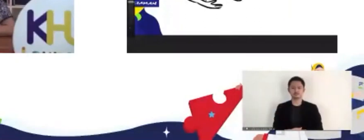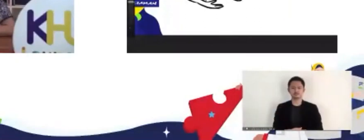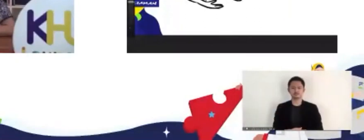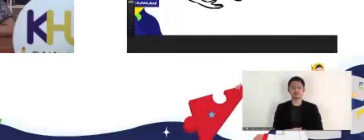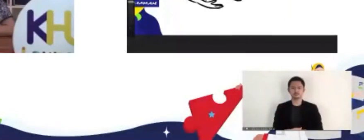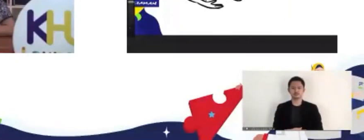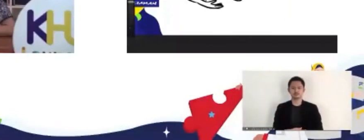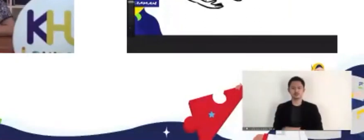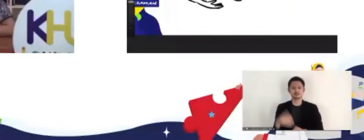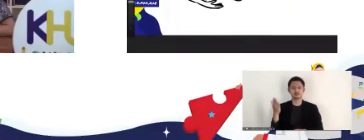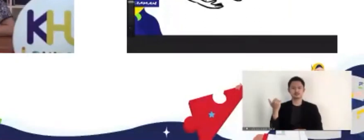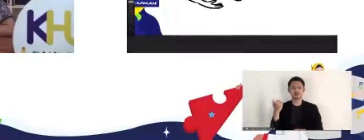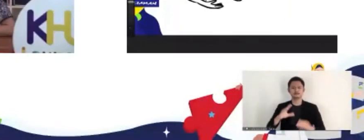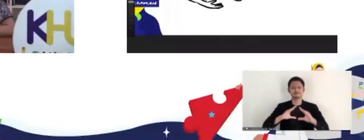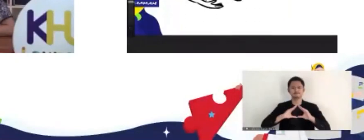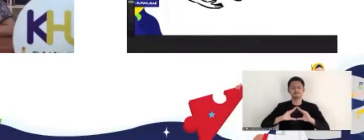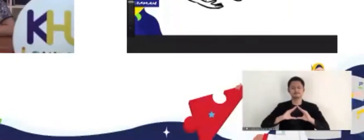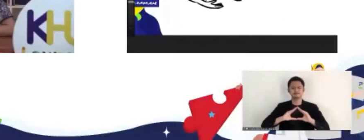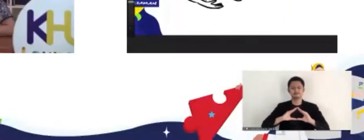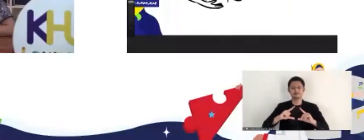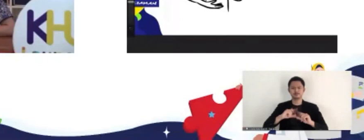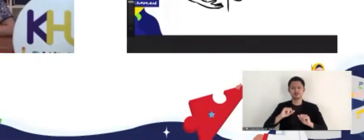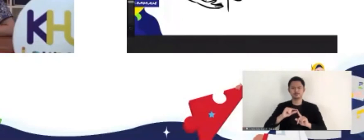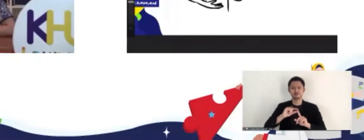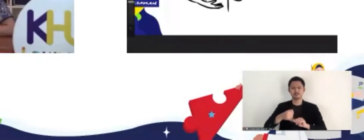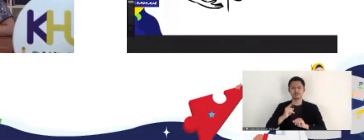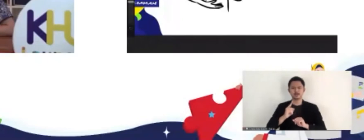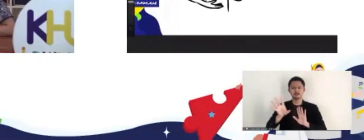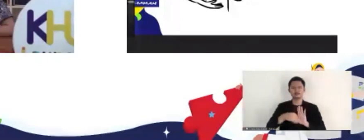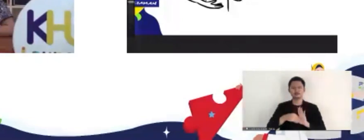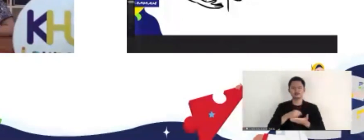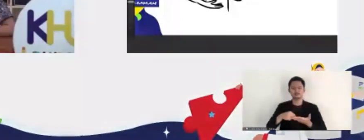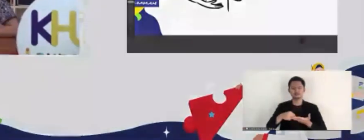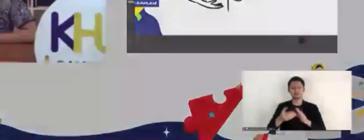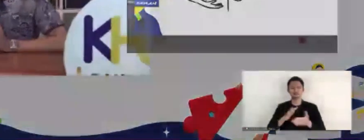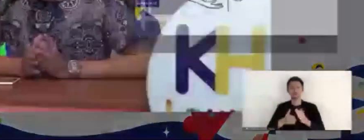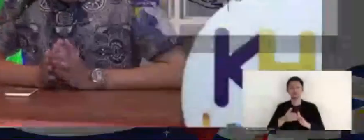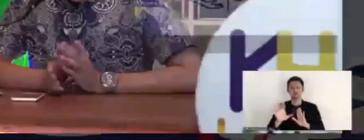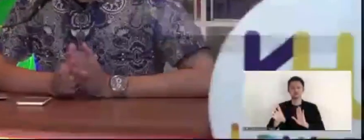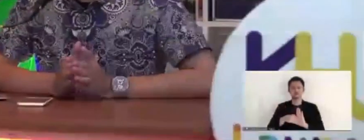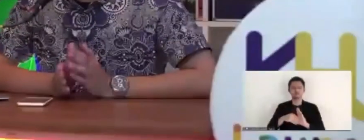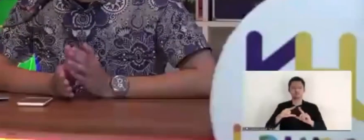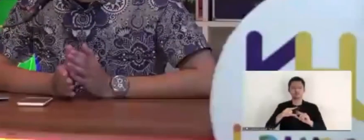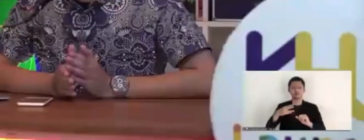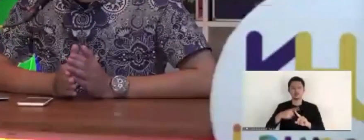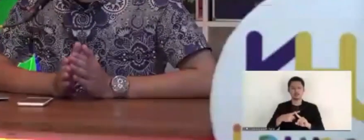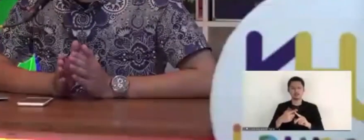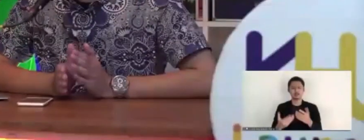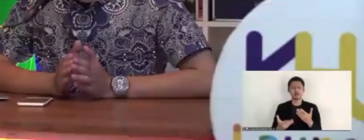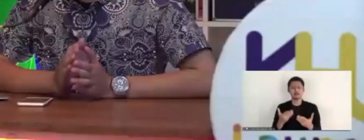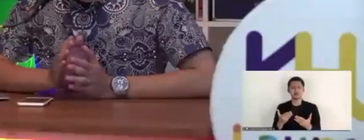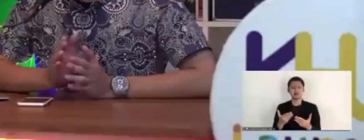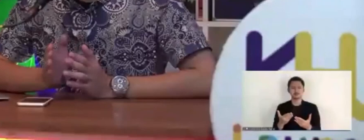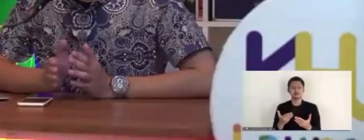kalau dari the di segitiga yang Ipda itu disitu termasuk ada school ada communities Alex misalnya